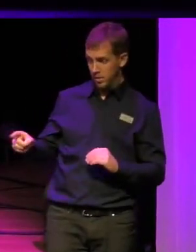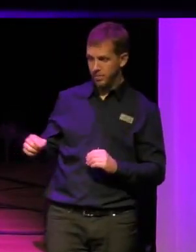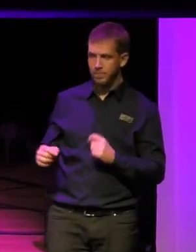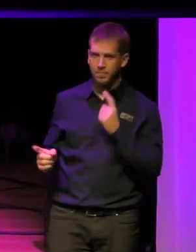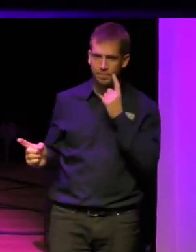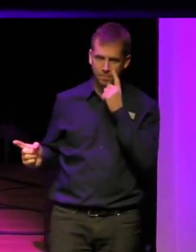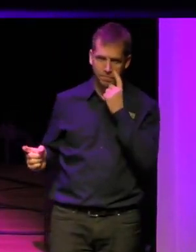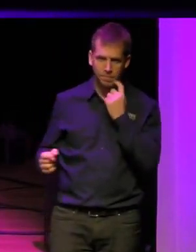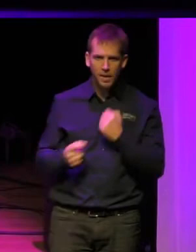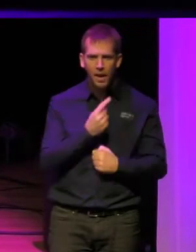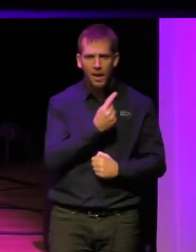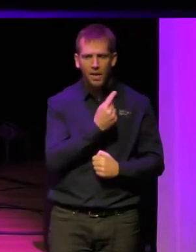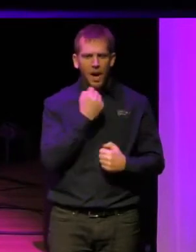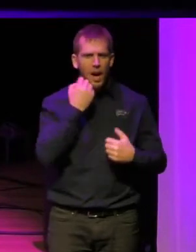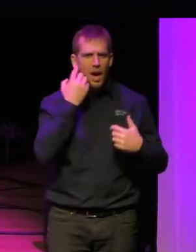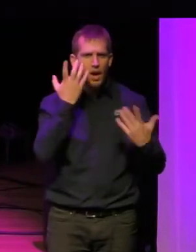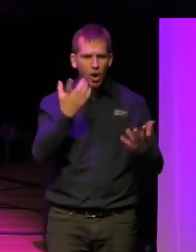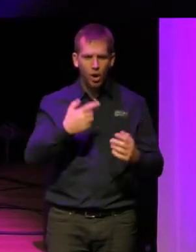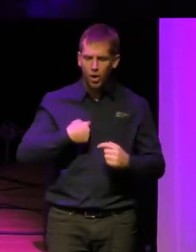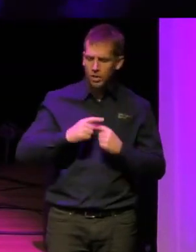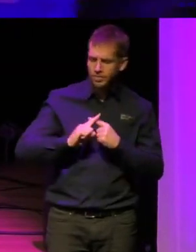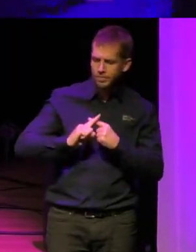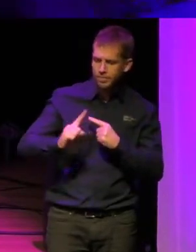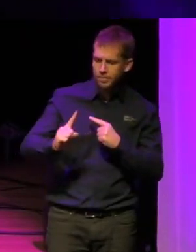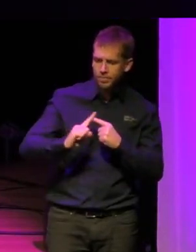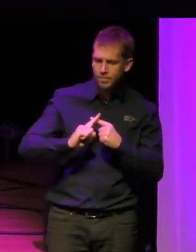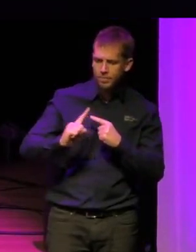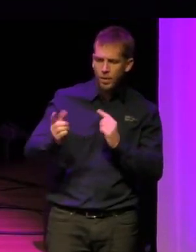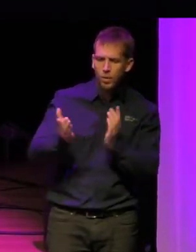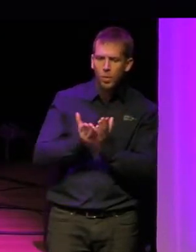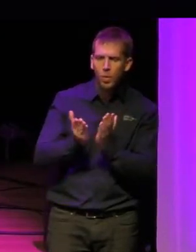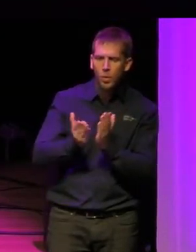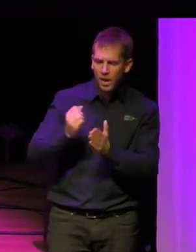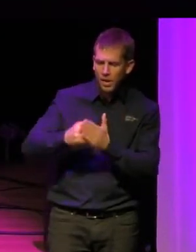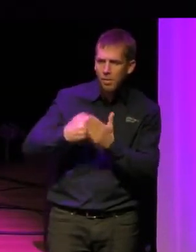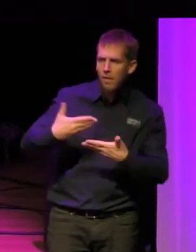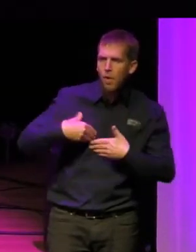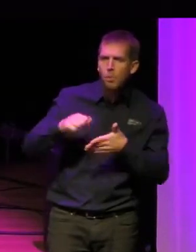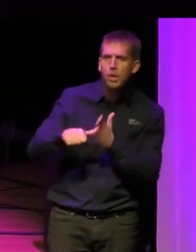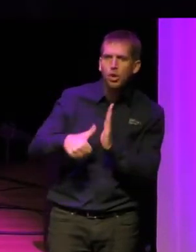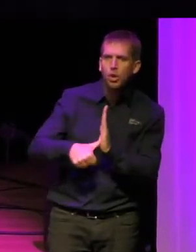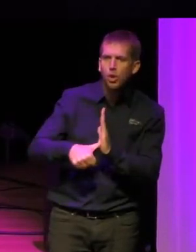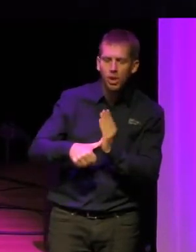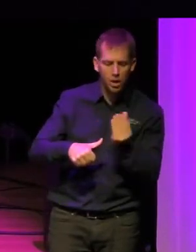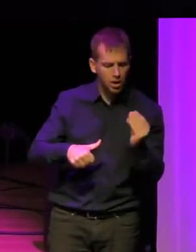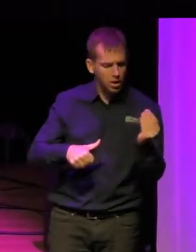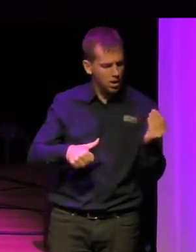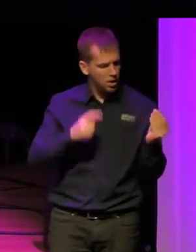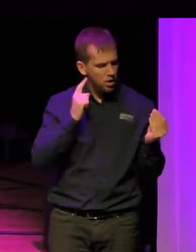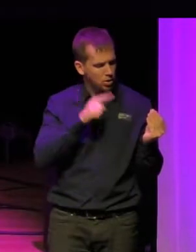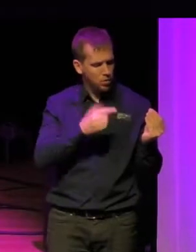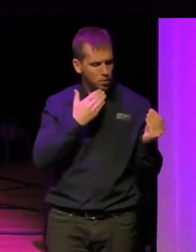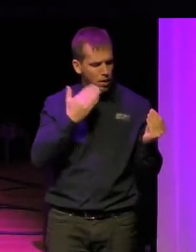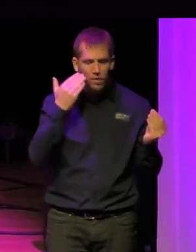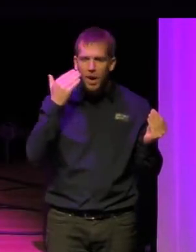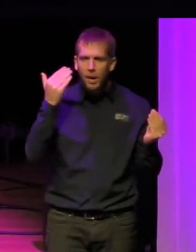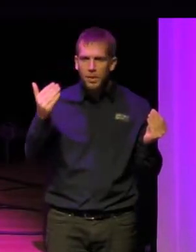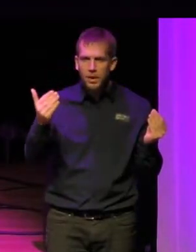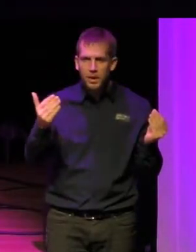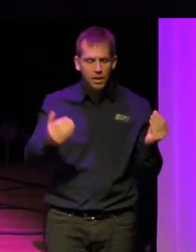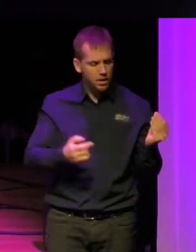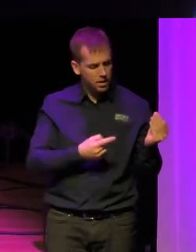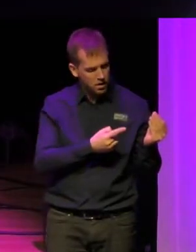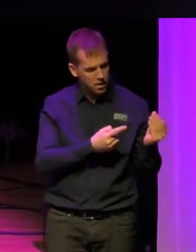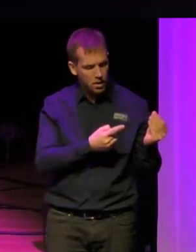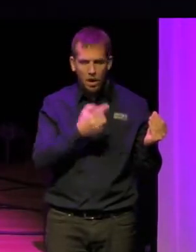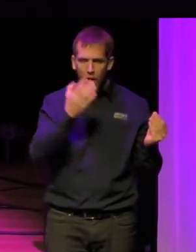Varje dag går jag till skolan och kämpar för att få ett betyg för att kunna få en bra framtid